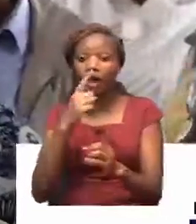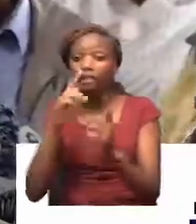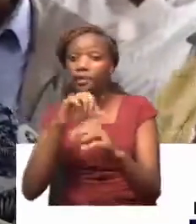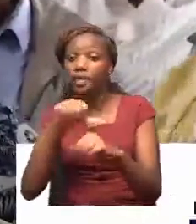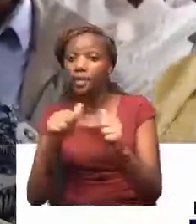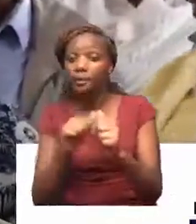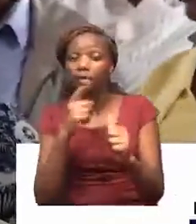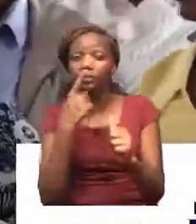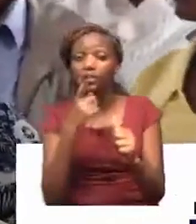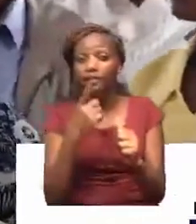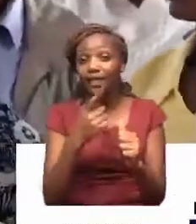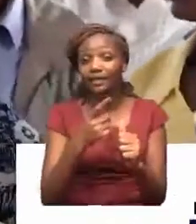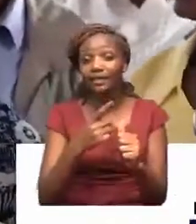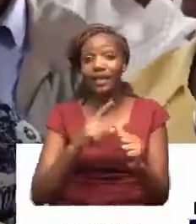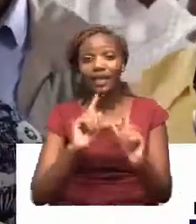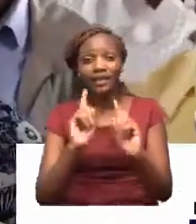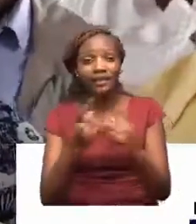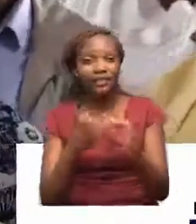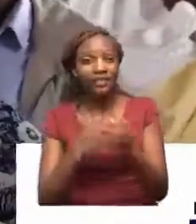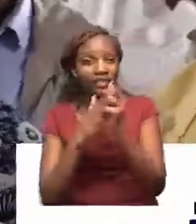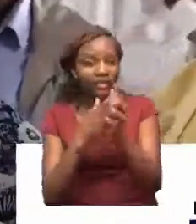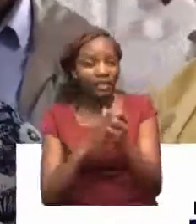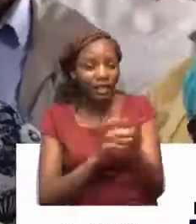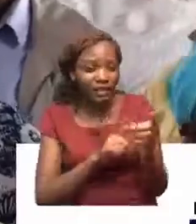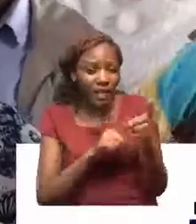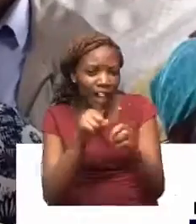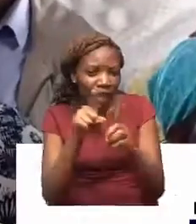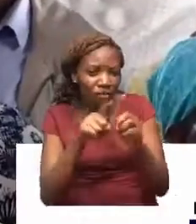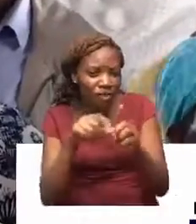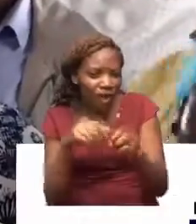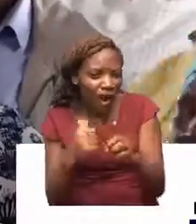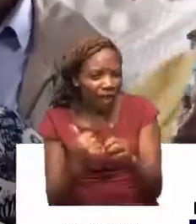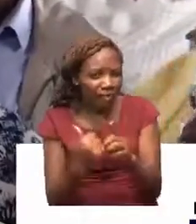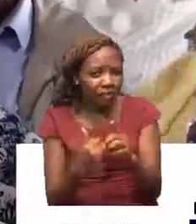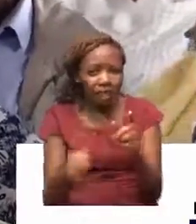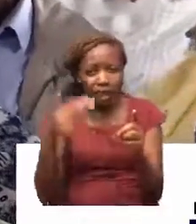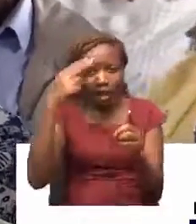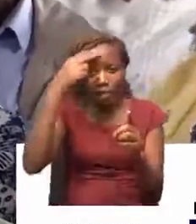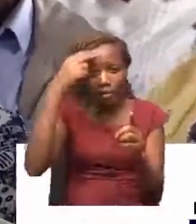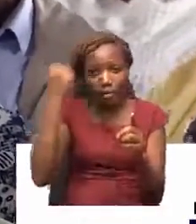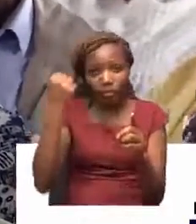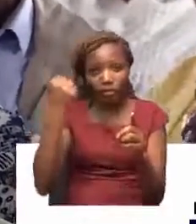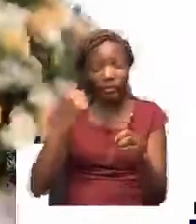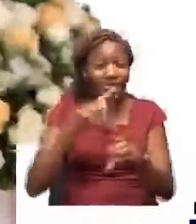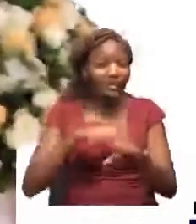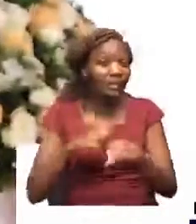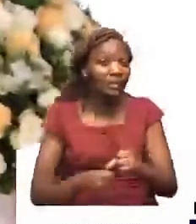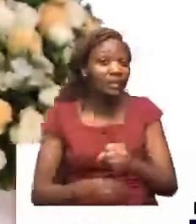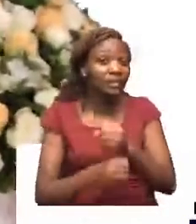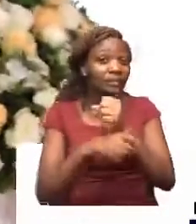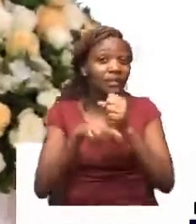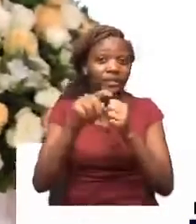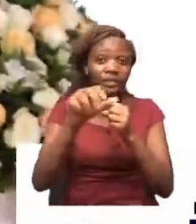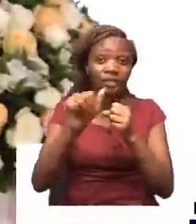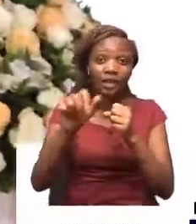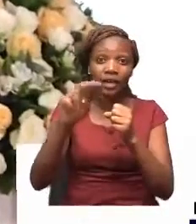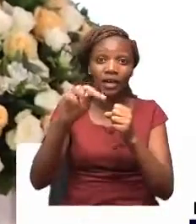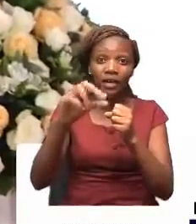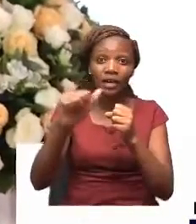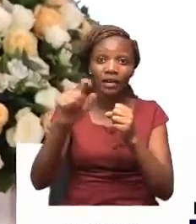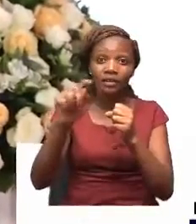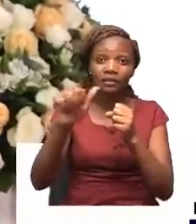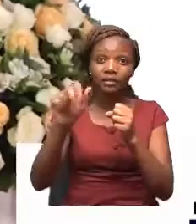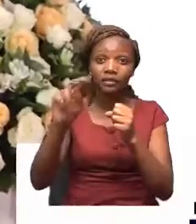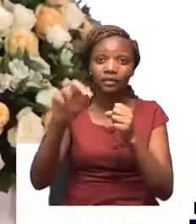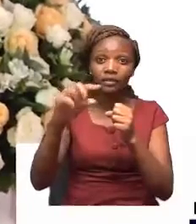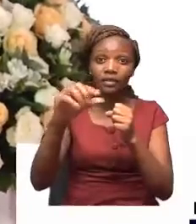viongozi wanakandamiza viongozi wa mrengo fulani haswa ule watangatanga. I think Rubia would want us